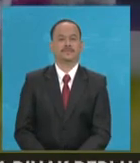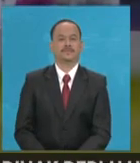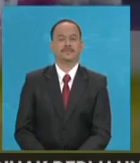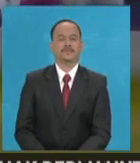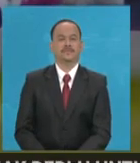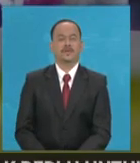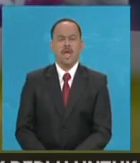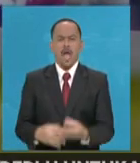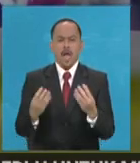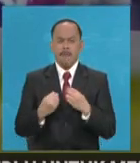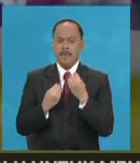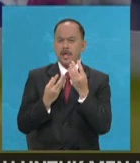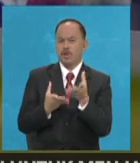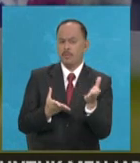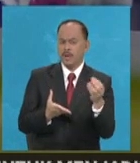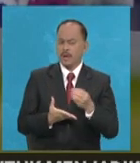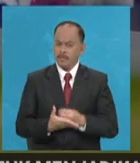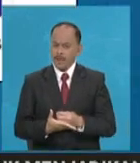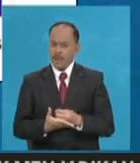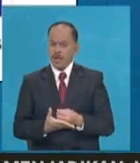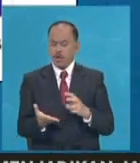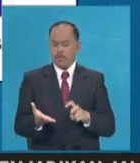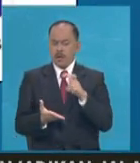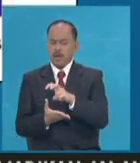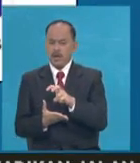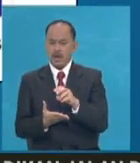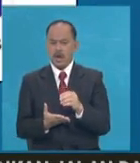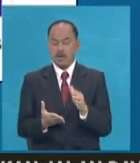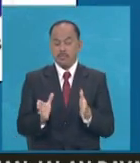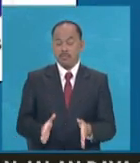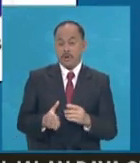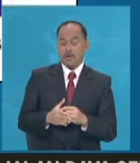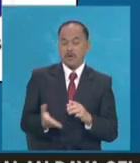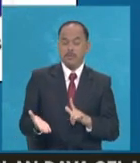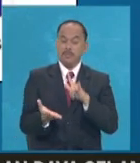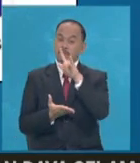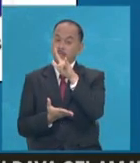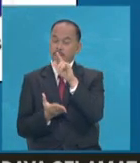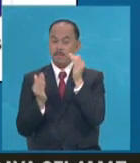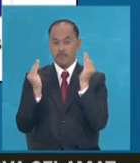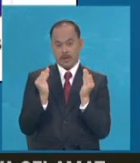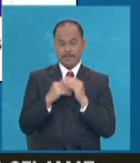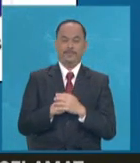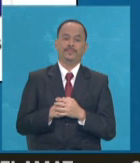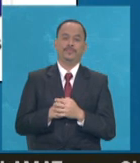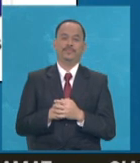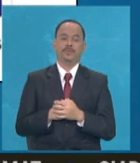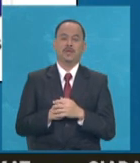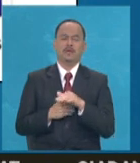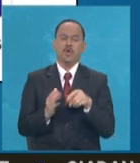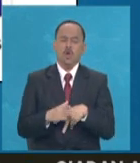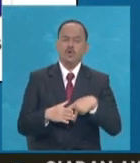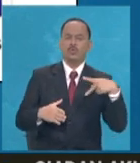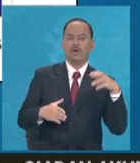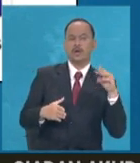berdasarkan maklumat yang diperoleh bagi pergerakan penumpang melalui lapangan terbang antara bangsa Brunei yang merangkumnya